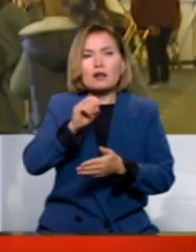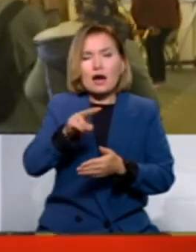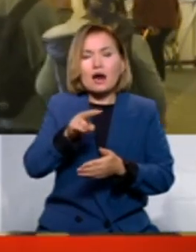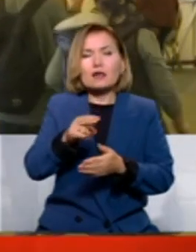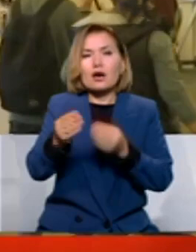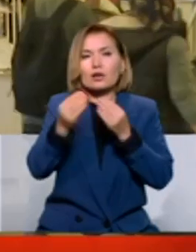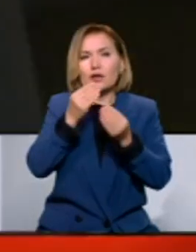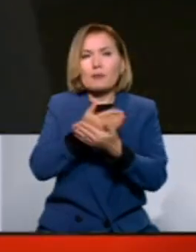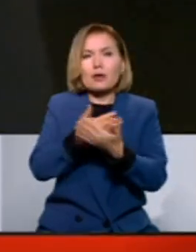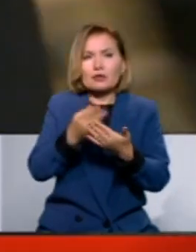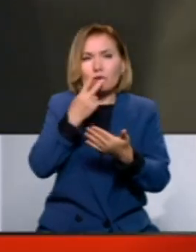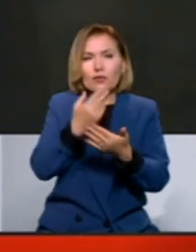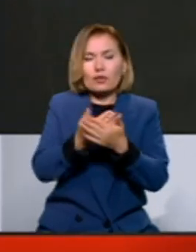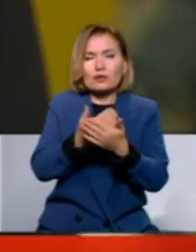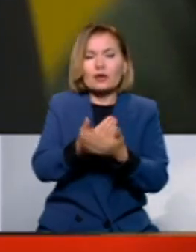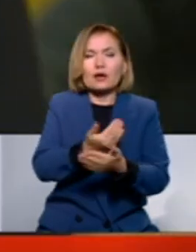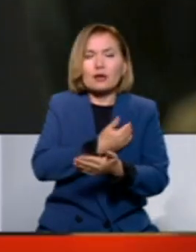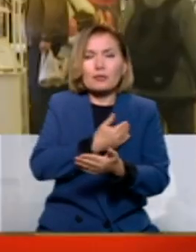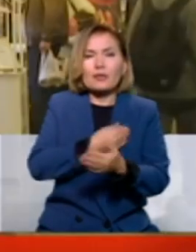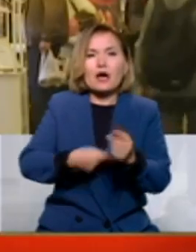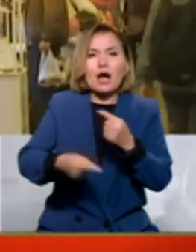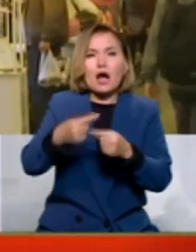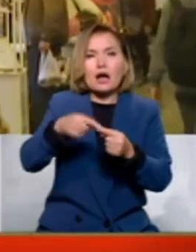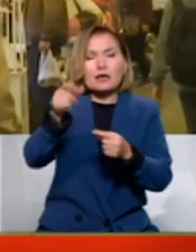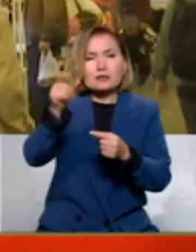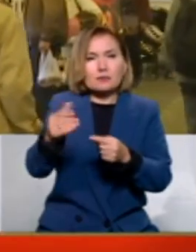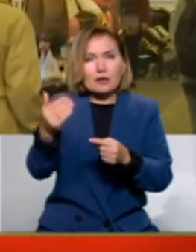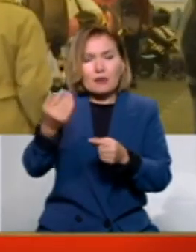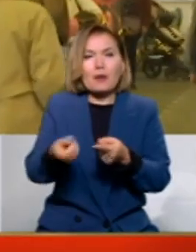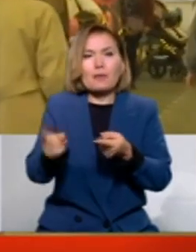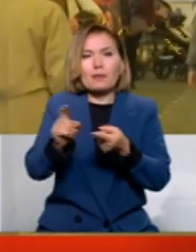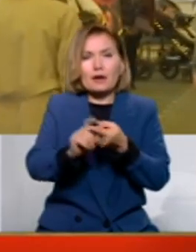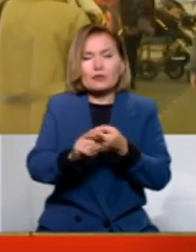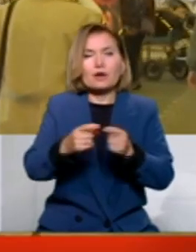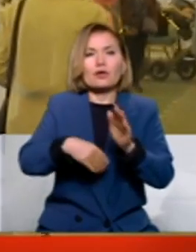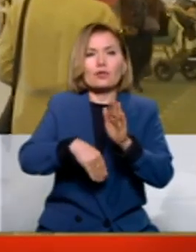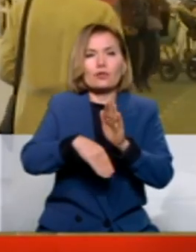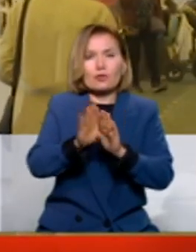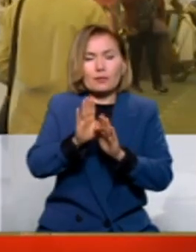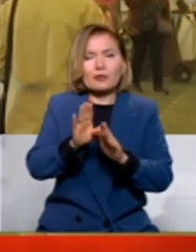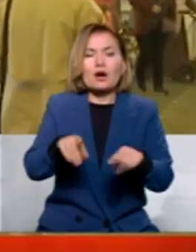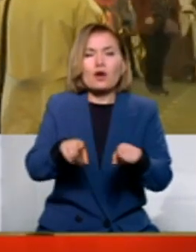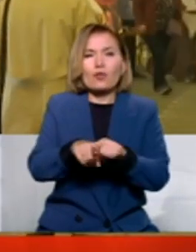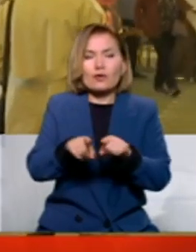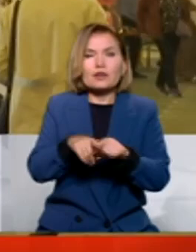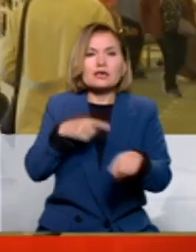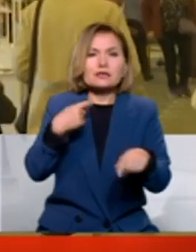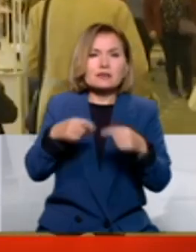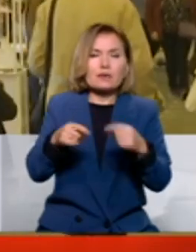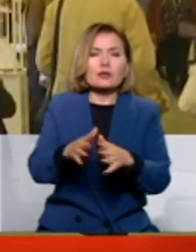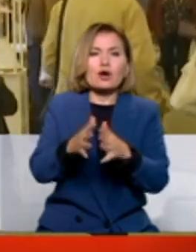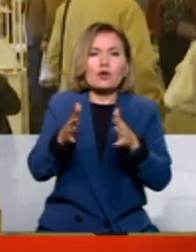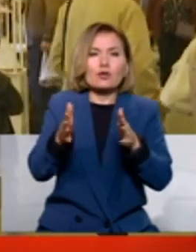халыққа көрсету және де кәсіпкерлер арасындағы байланыстарды орнатып саудаға үлкен жол ашу.